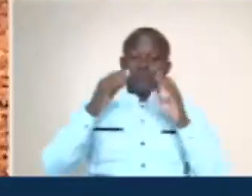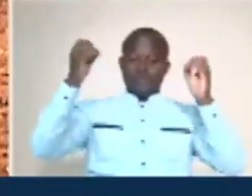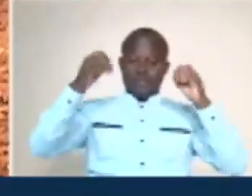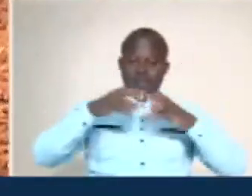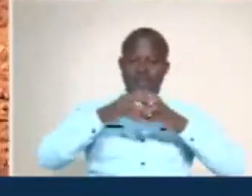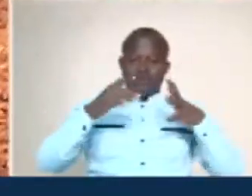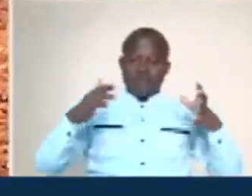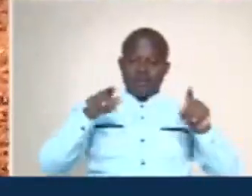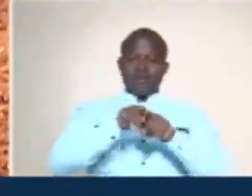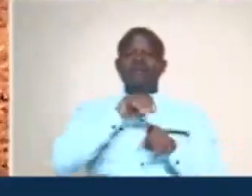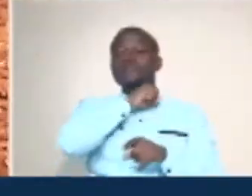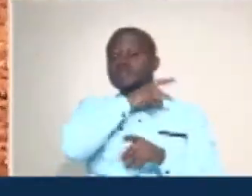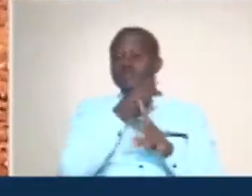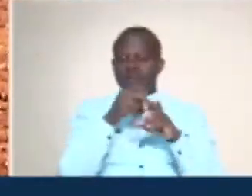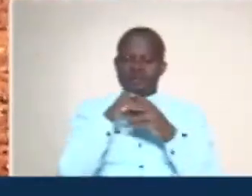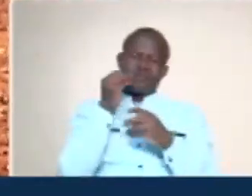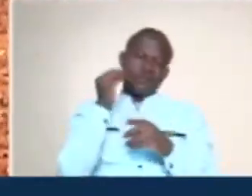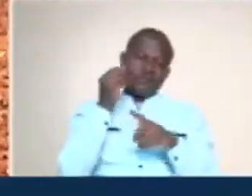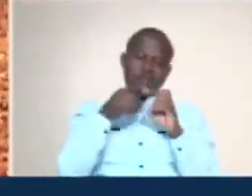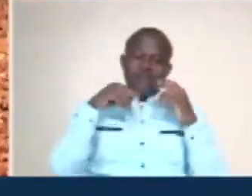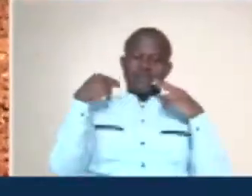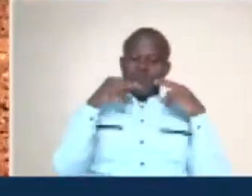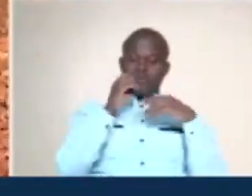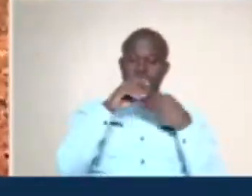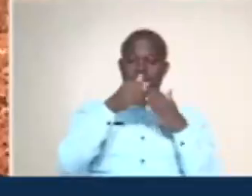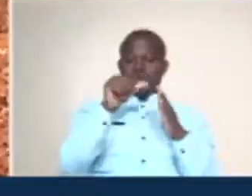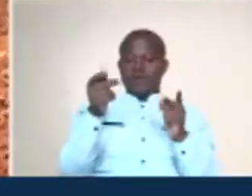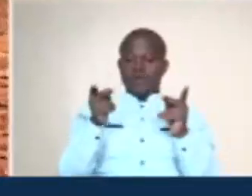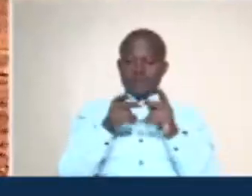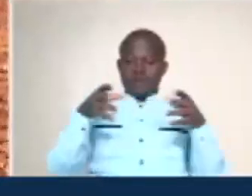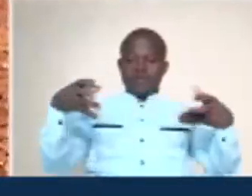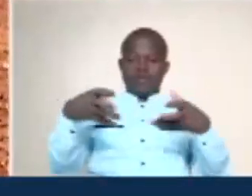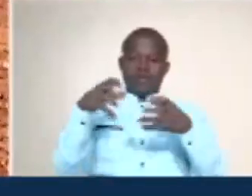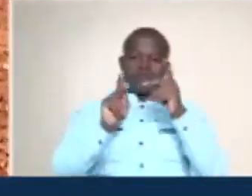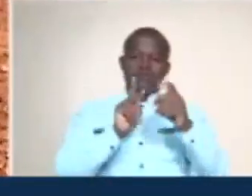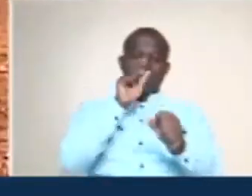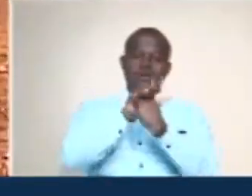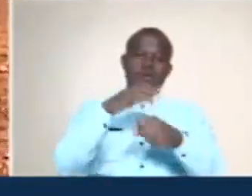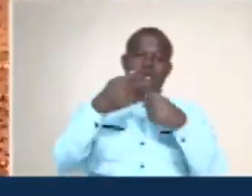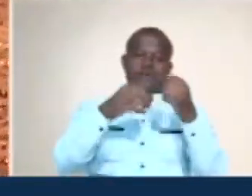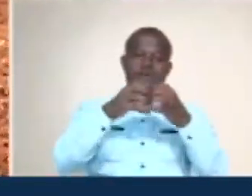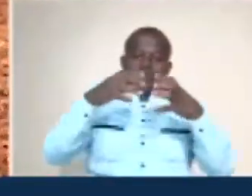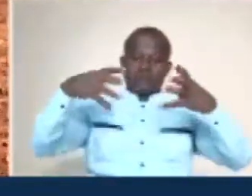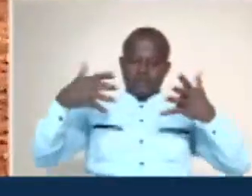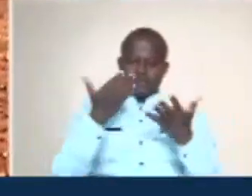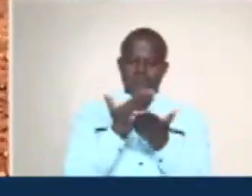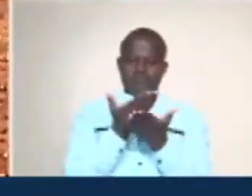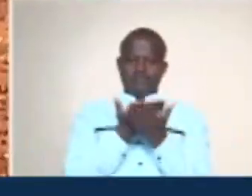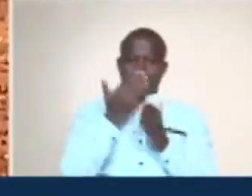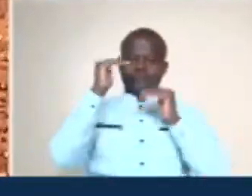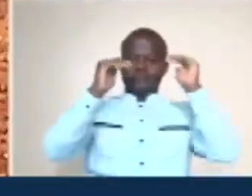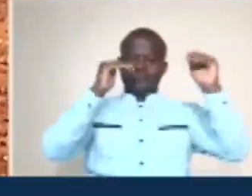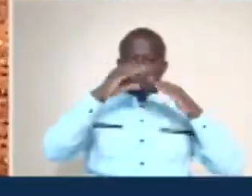nako imyanda iva mu ngo ndetse no mu mahoteli cyangwa ahandi hahurira abantu benshi nayo ikomeza kwiyongera ibisaba rero